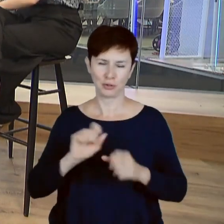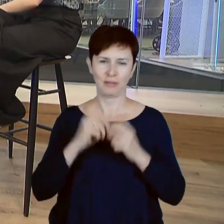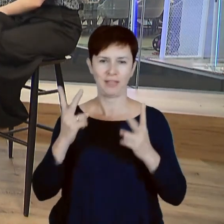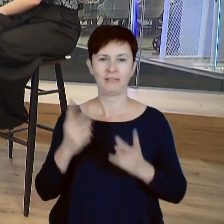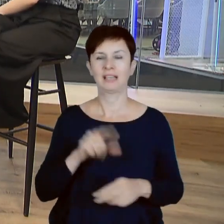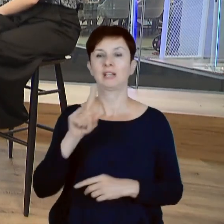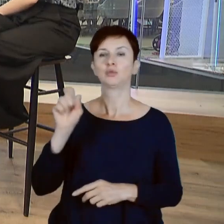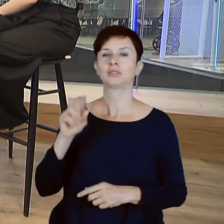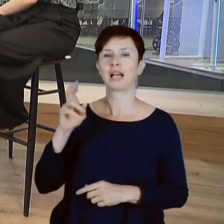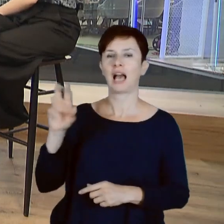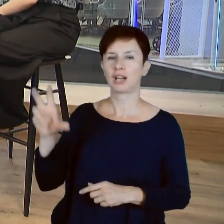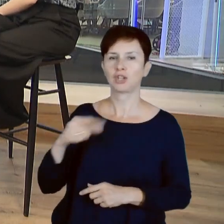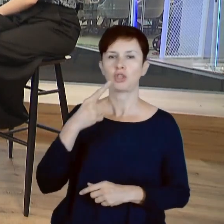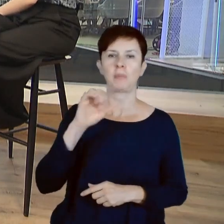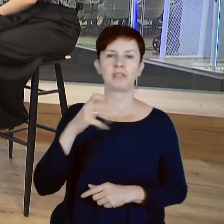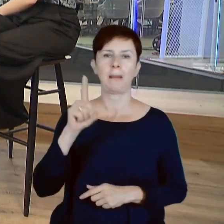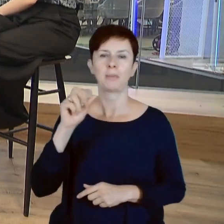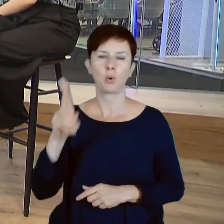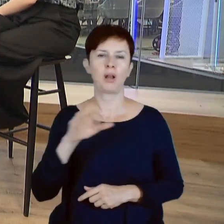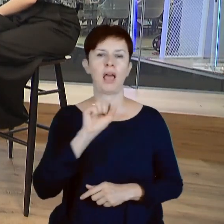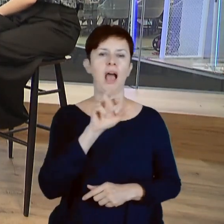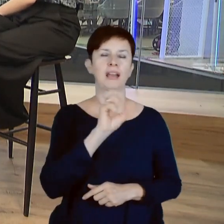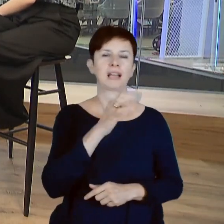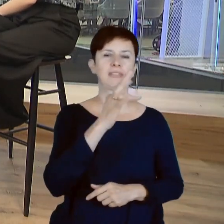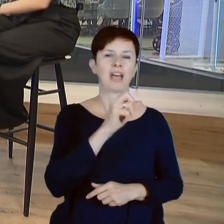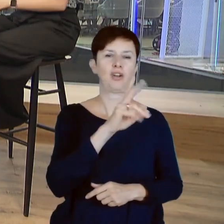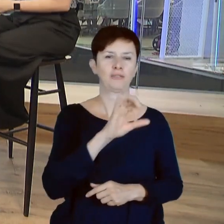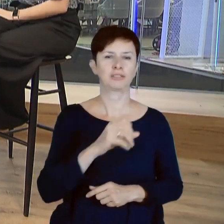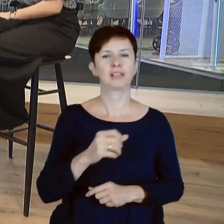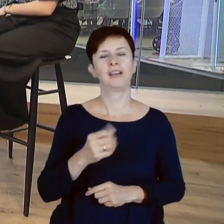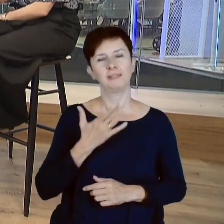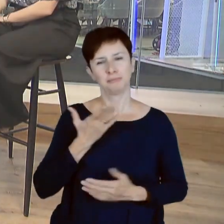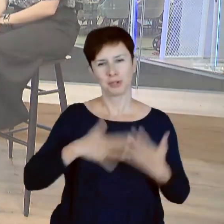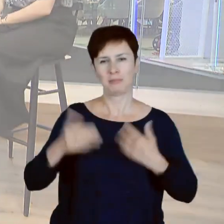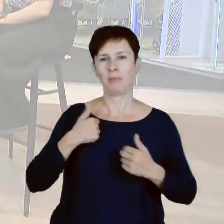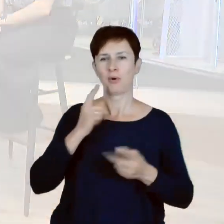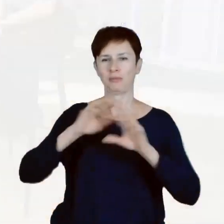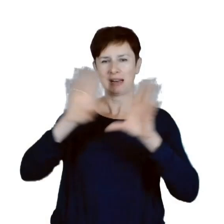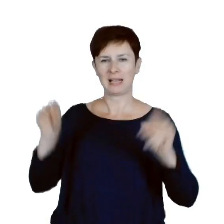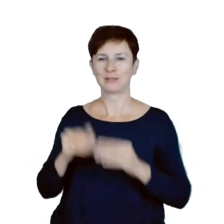Dominika Pikul, Alek Tarkowski. Cudownie było z wami rozmawiać. Piękne dzięki. Dziękuję. Dzięki.